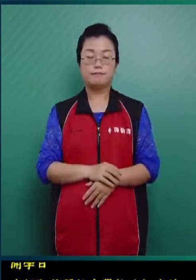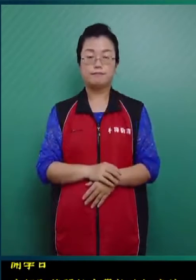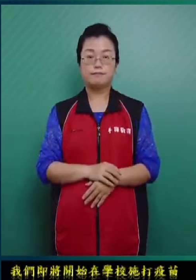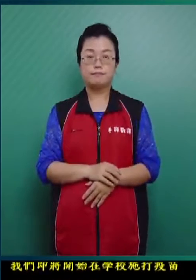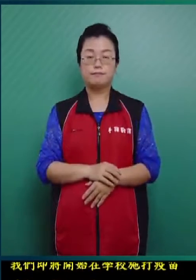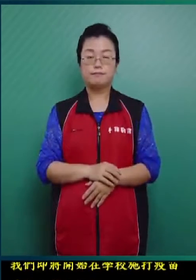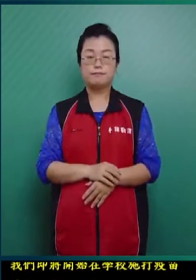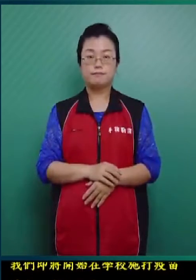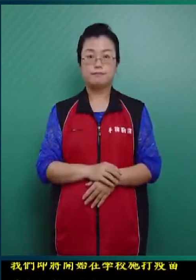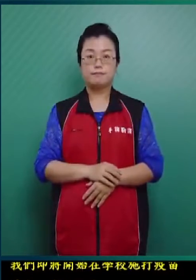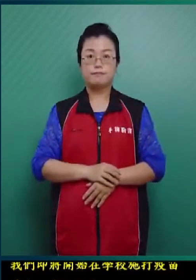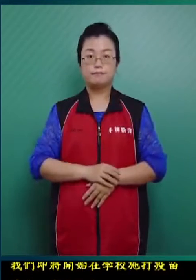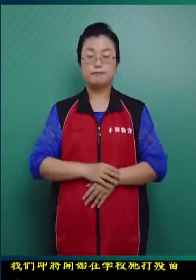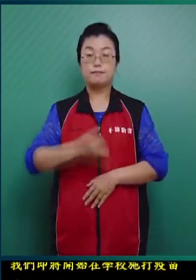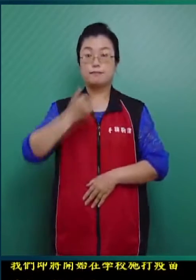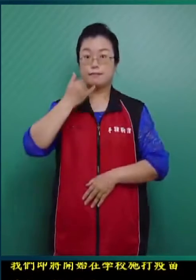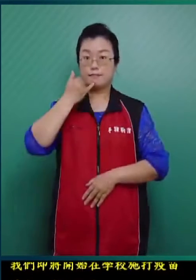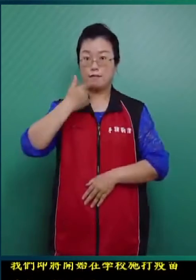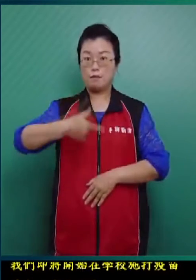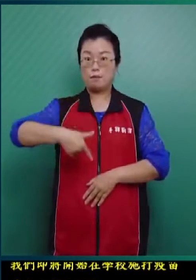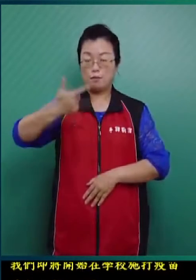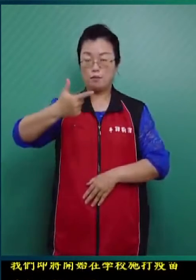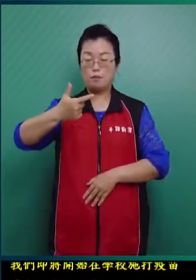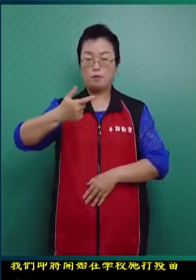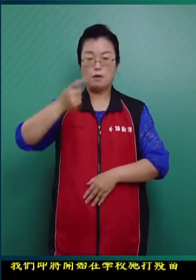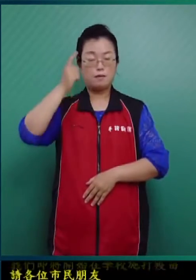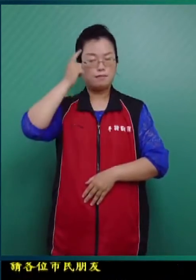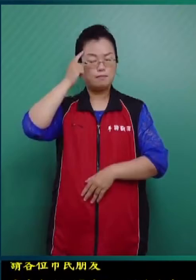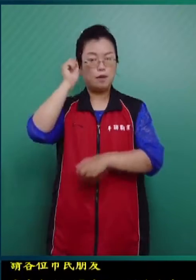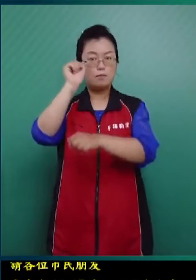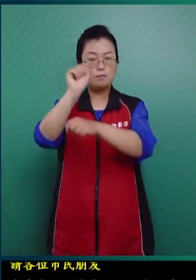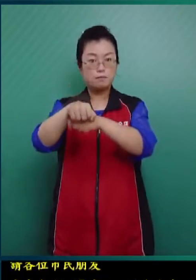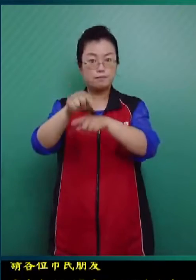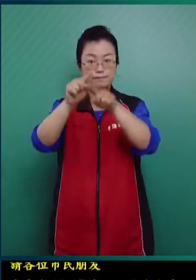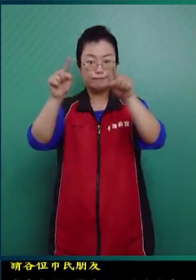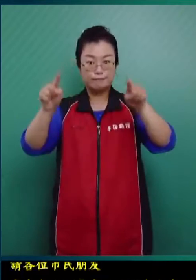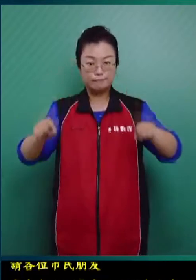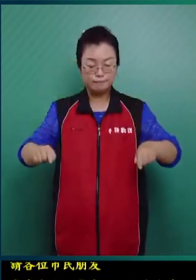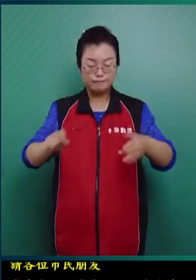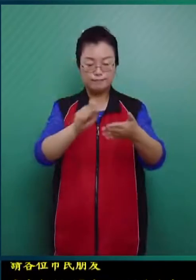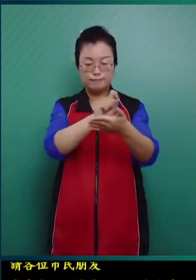去把这个同意书意愿书给填写完成，